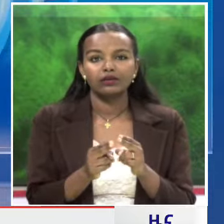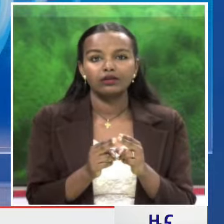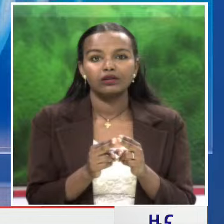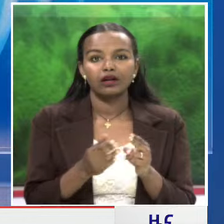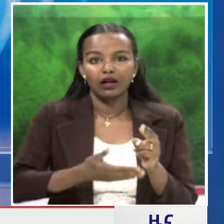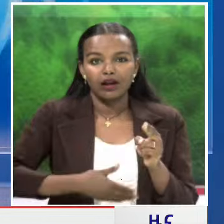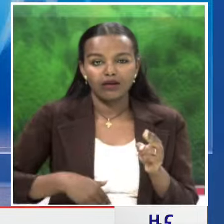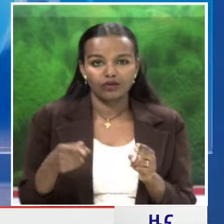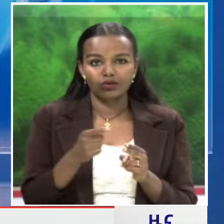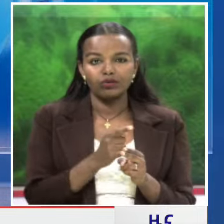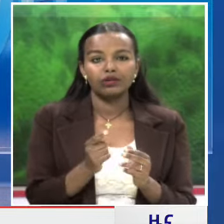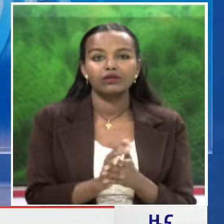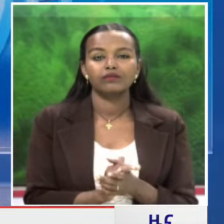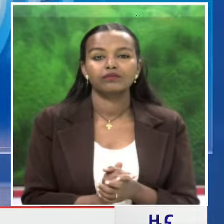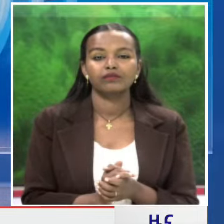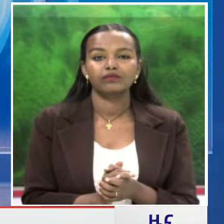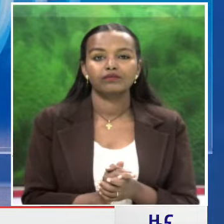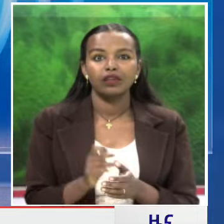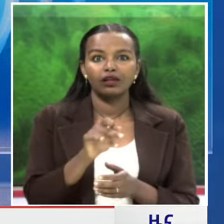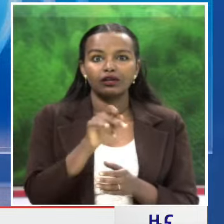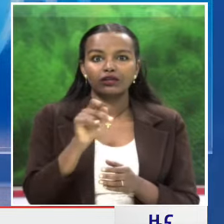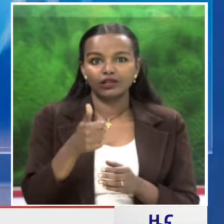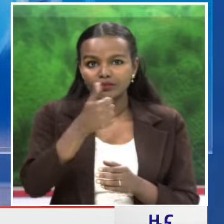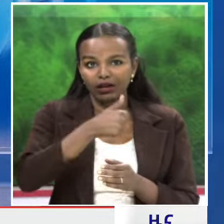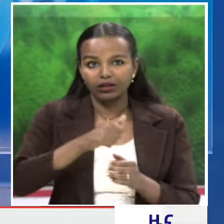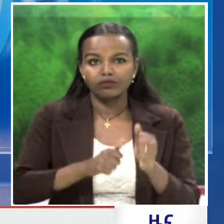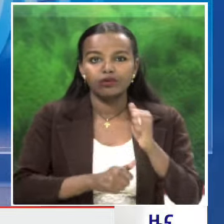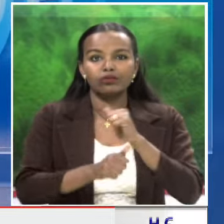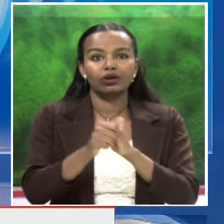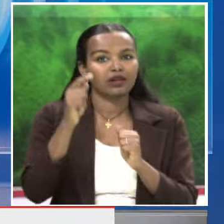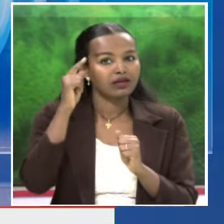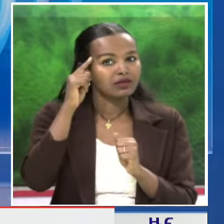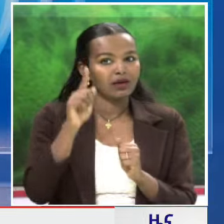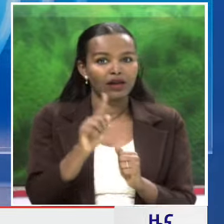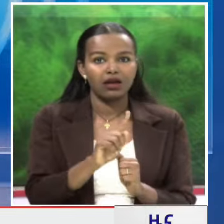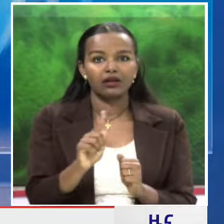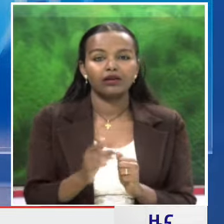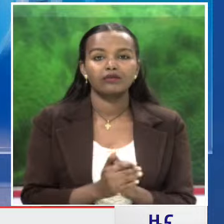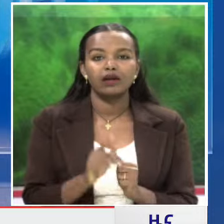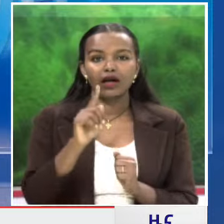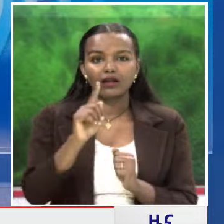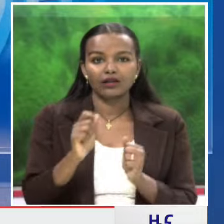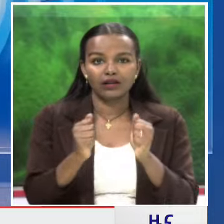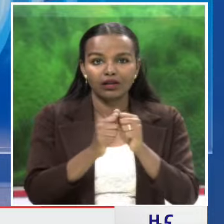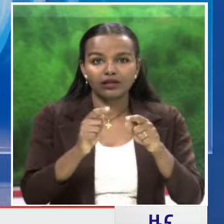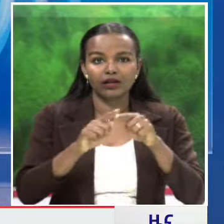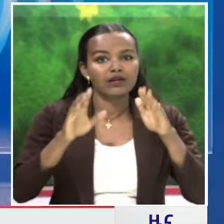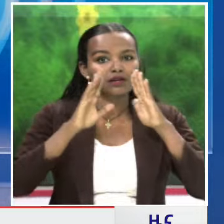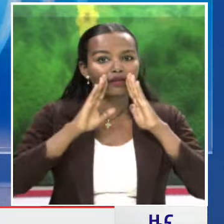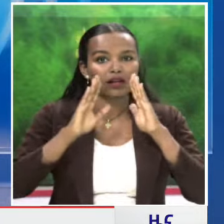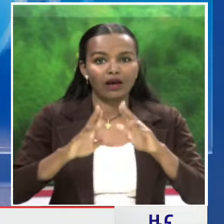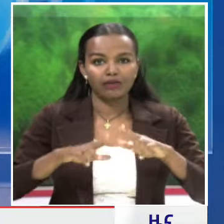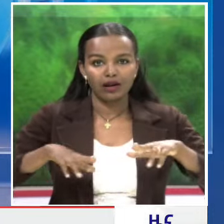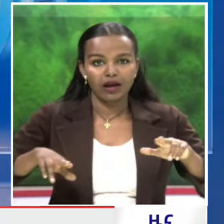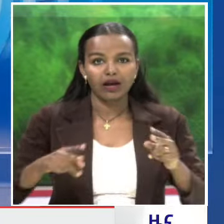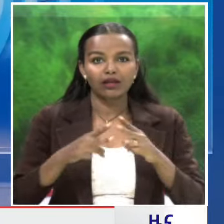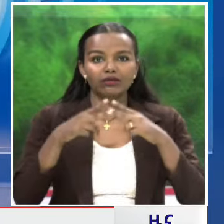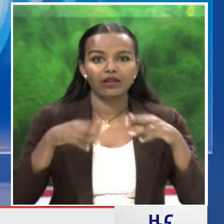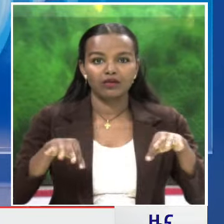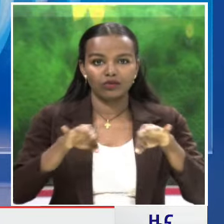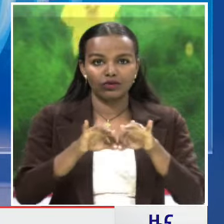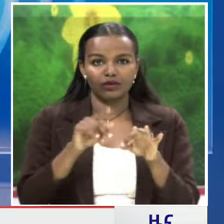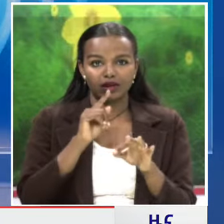ረሃብና ኋላ ቀርነትን ለመቅረፍ አስበን እንጂ ማንንም ለመጉዳት አስበን አይደለም። አንድነት ግን ሰላም፣ መረጋጋት በጣም ወሳኝ